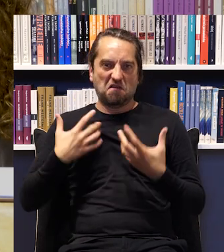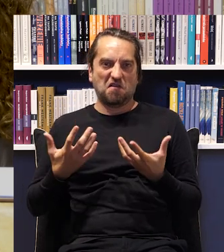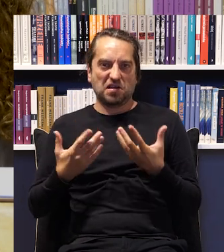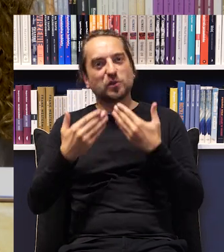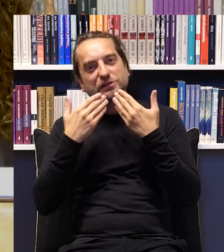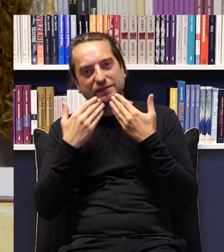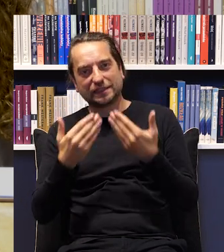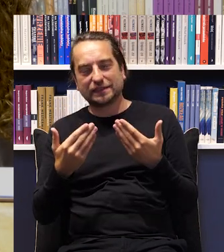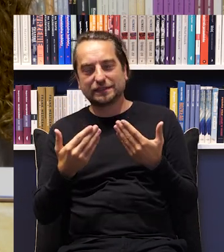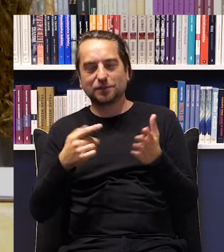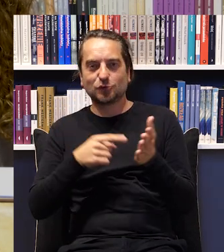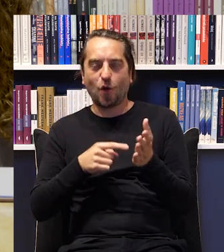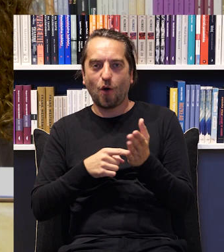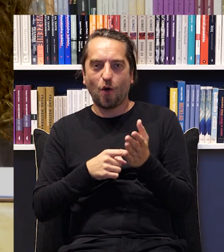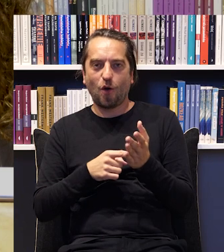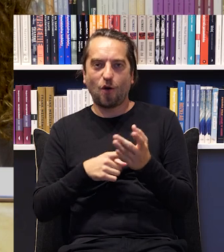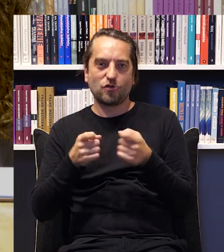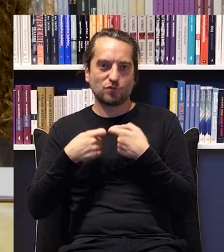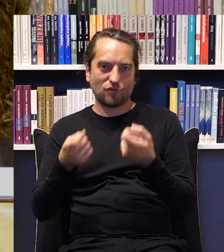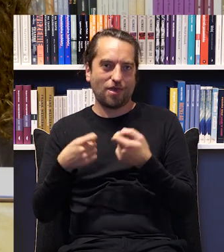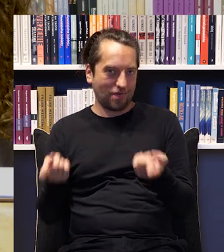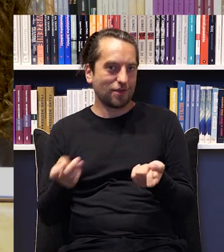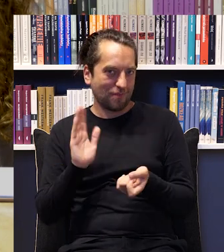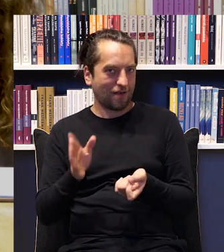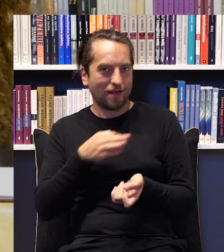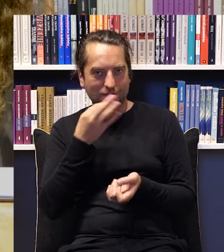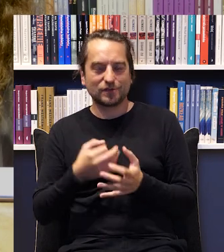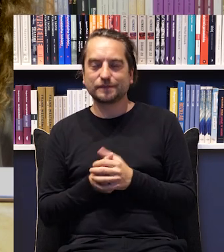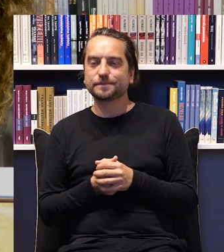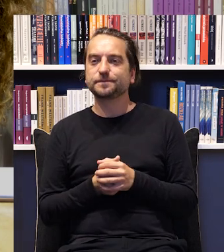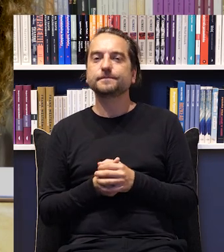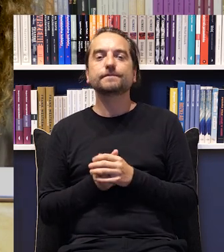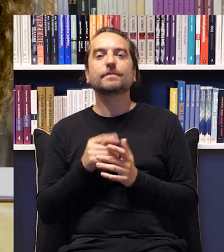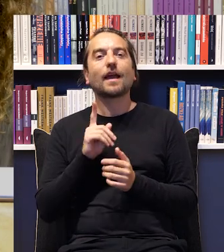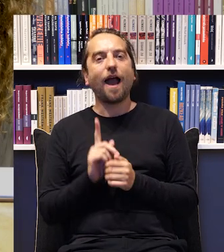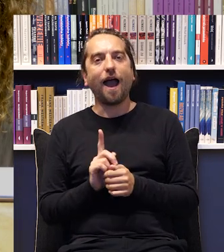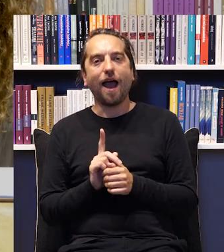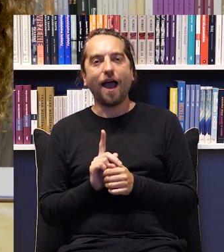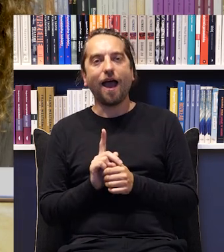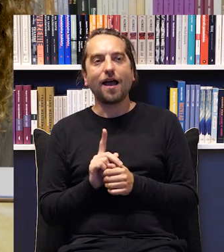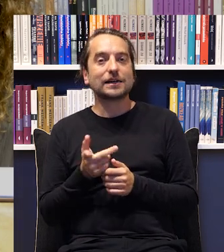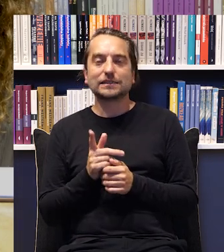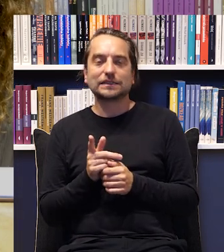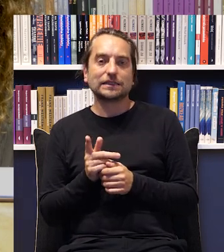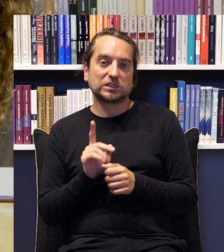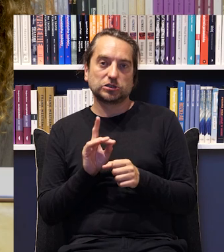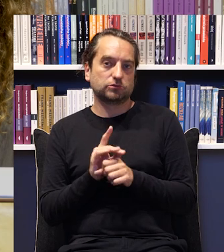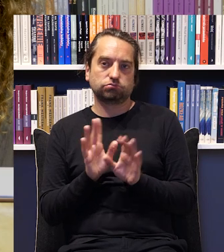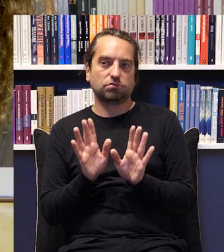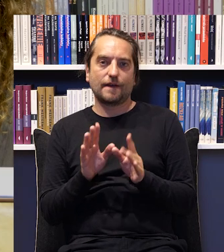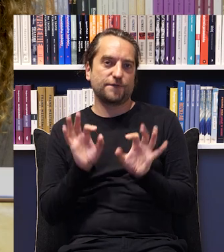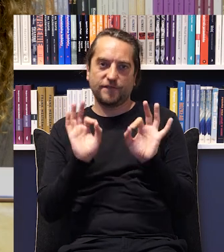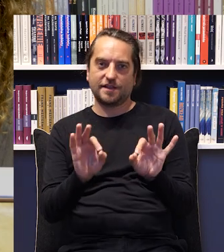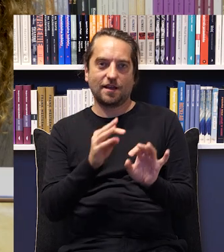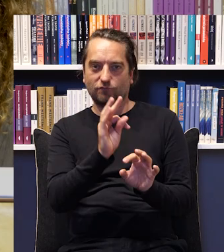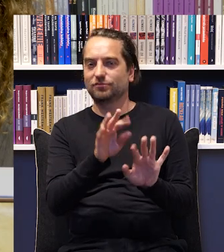jakby wiadomo, że to idzie albo w jedną, albo w drugą stronę. No to więc jakby też nie mam do nikogo pretensji o to,